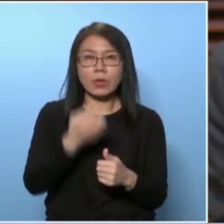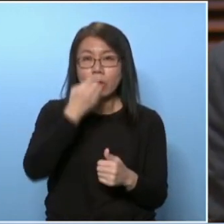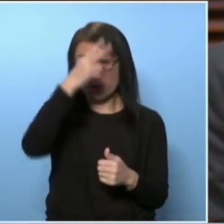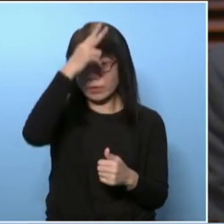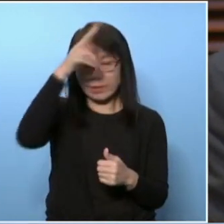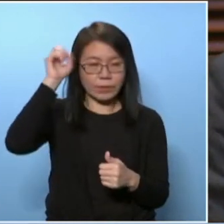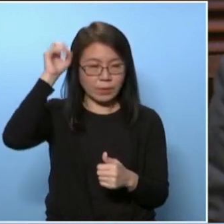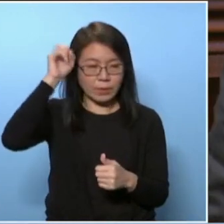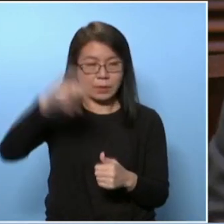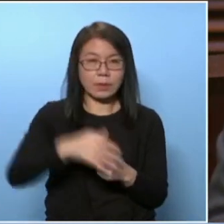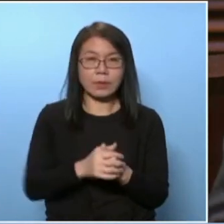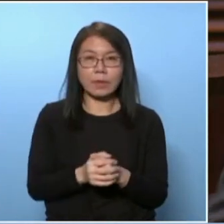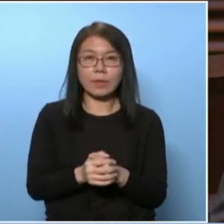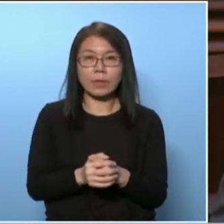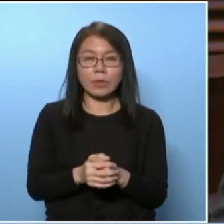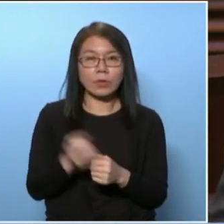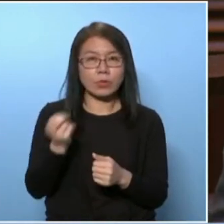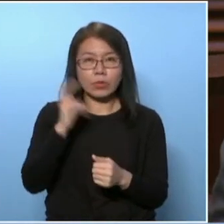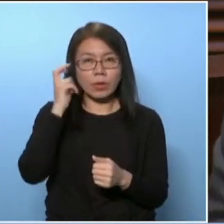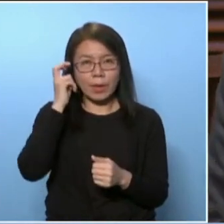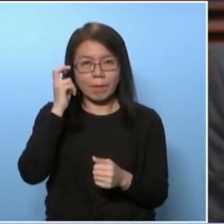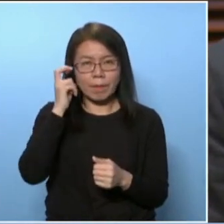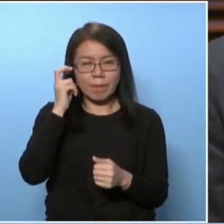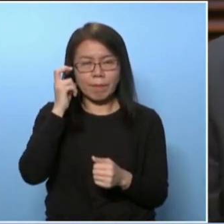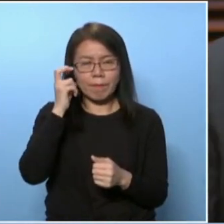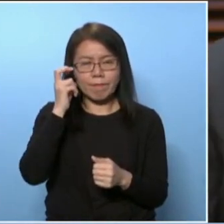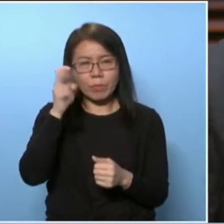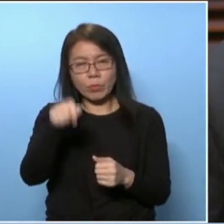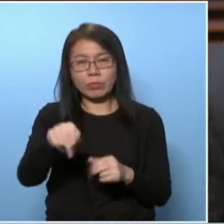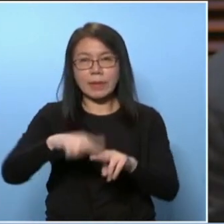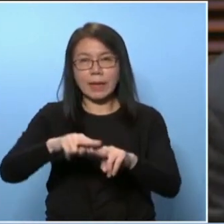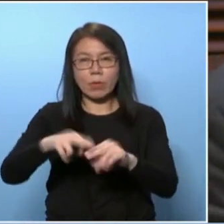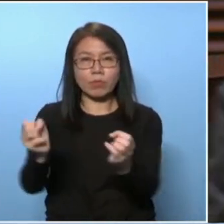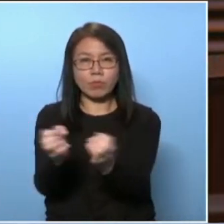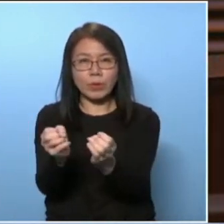建議，然後才會考慮去不去跟內地去討論這一方面的問題。謝謝主席。